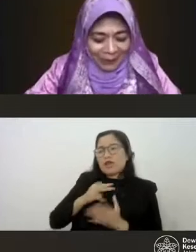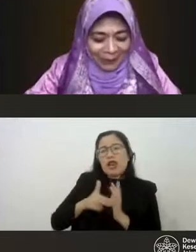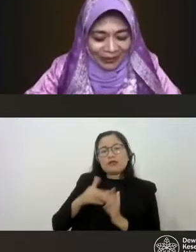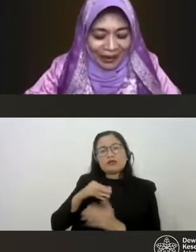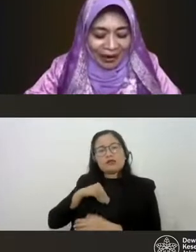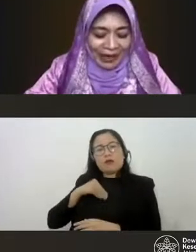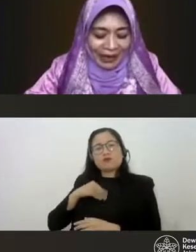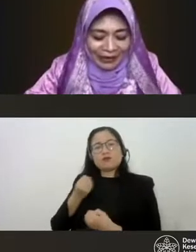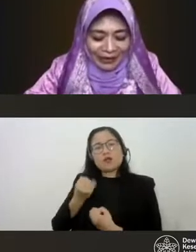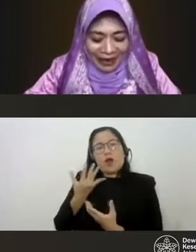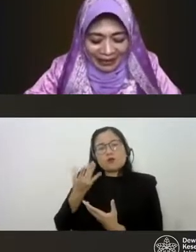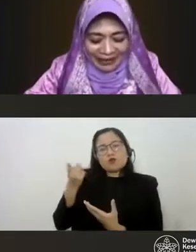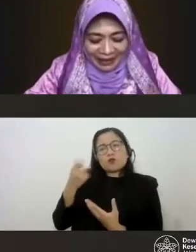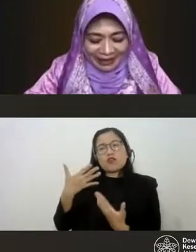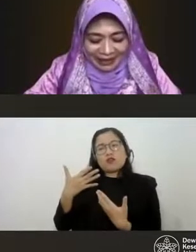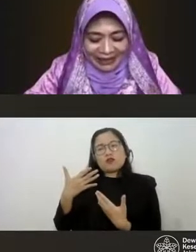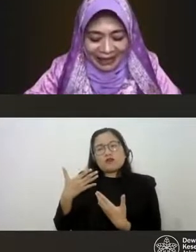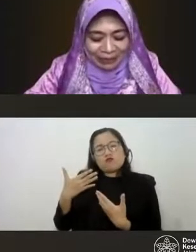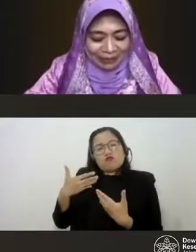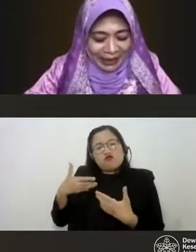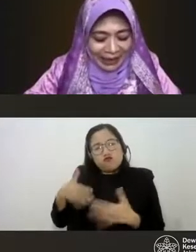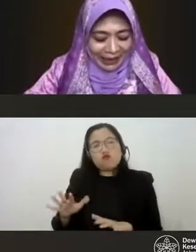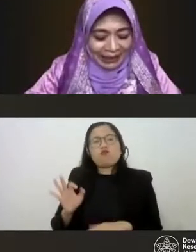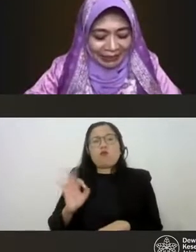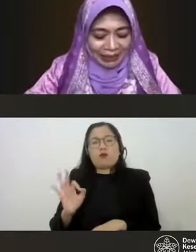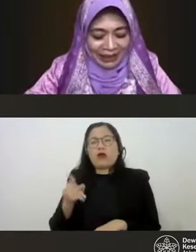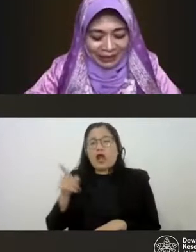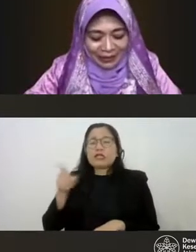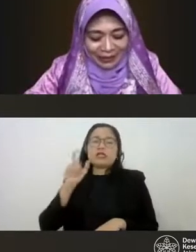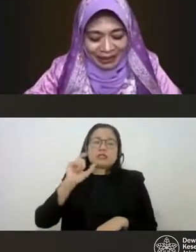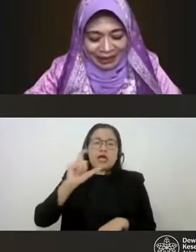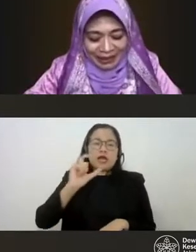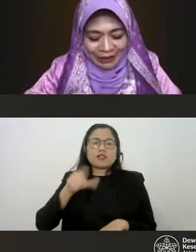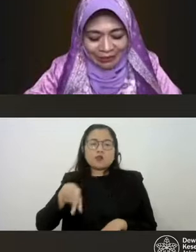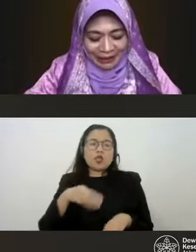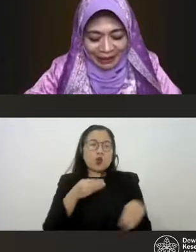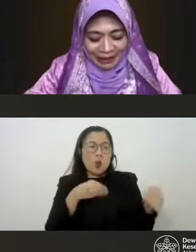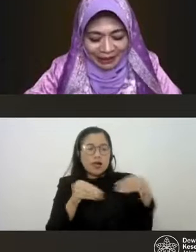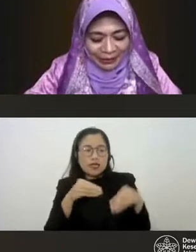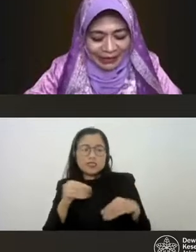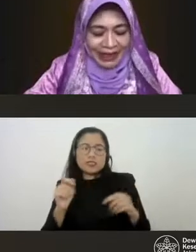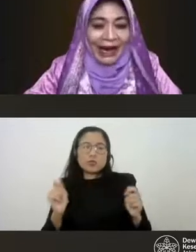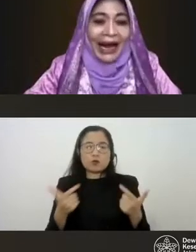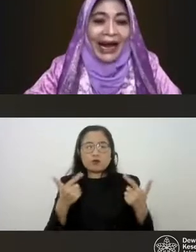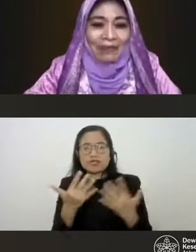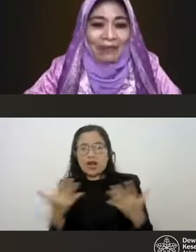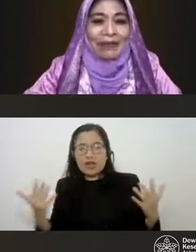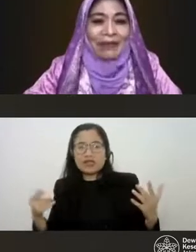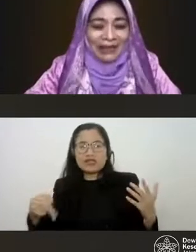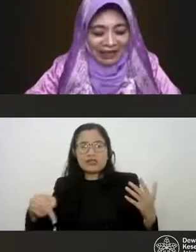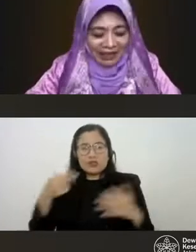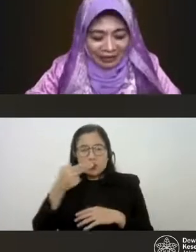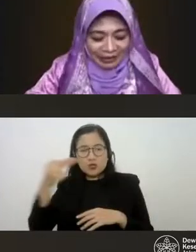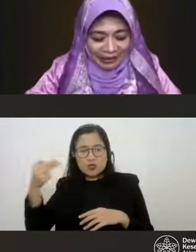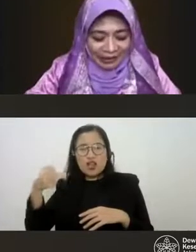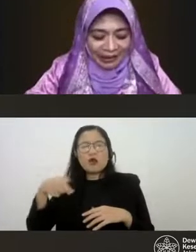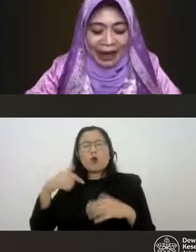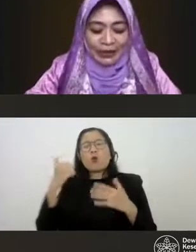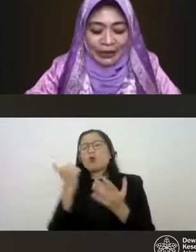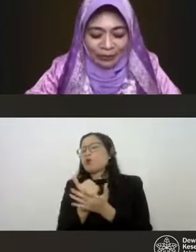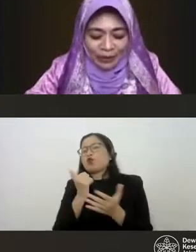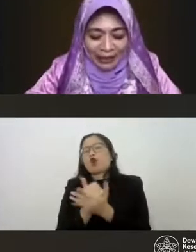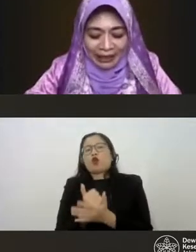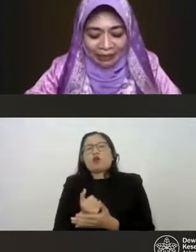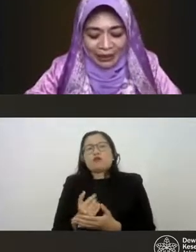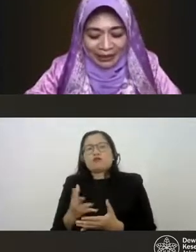ya. Oleh karena itu langkah strategis dalam memberdayakan dan meningkatkan kualitas hidup masyarakat Indonesia yang amat-amat religius ini